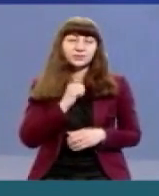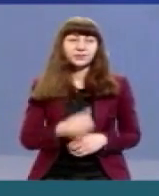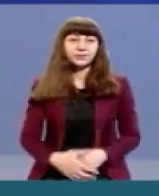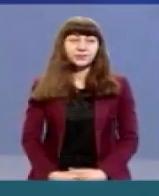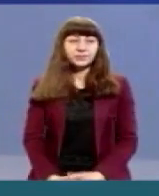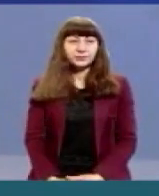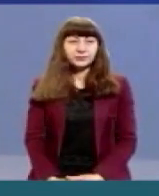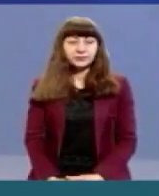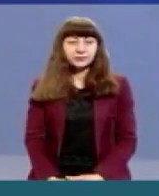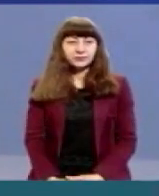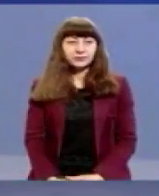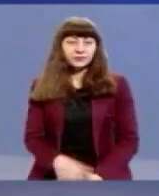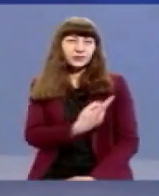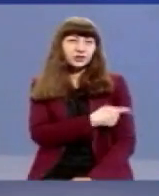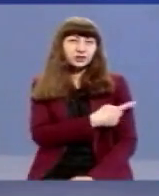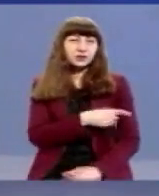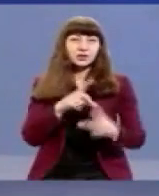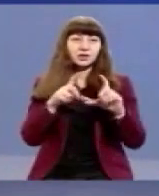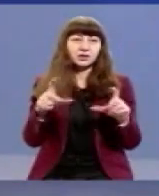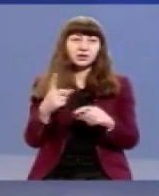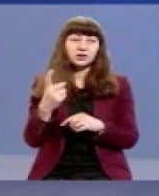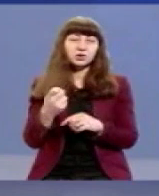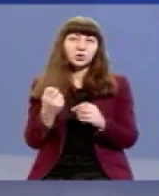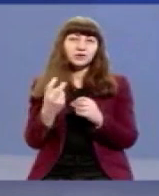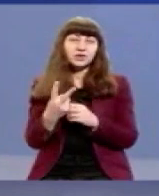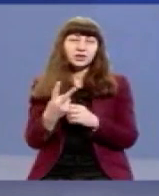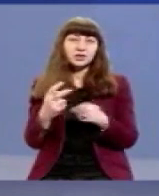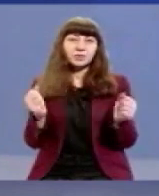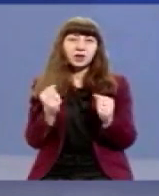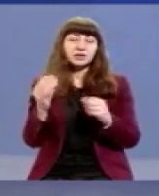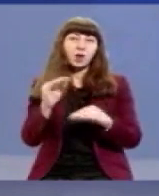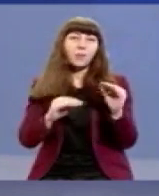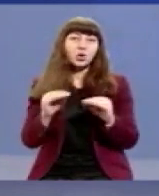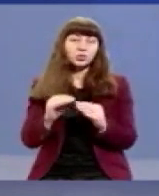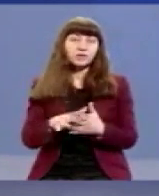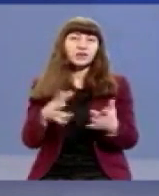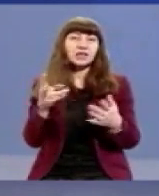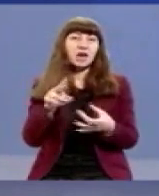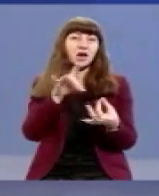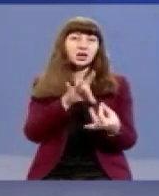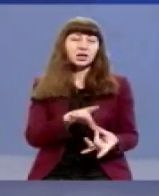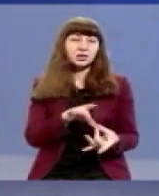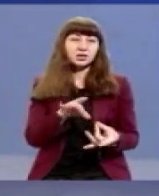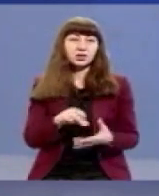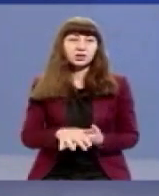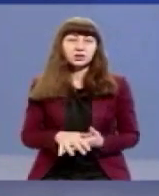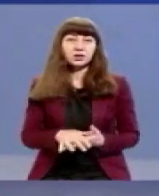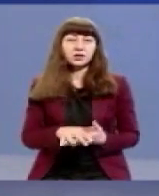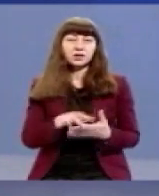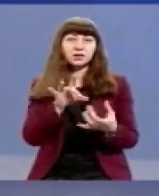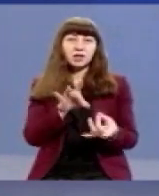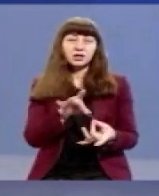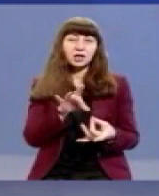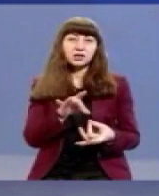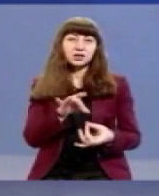медицинскими организациями имеются 112 единиц морозильного оборудования, в том числе 4 единицы с ультранизким